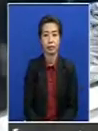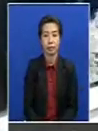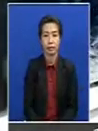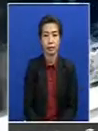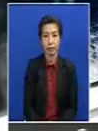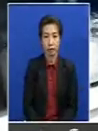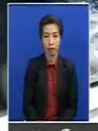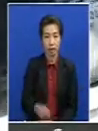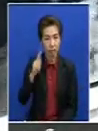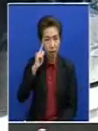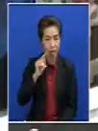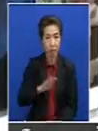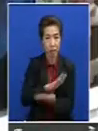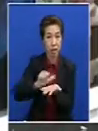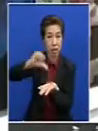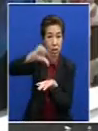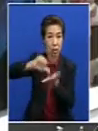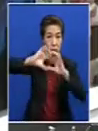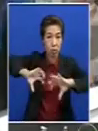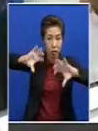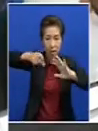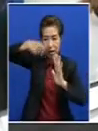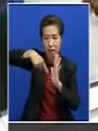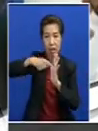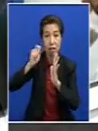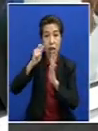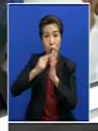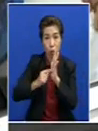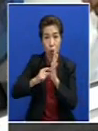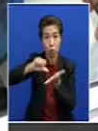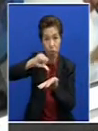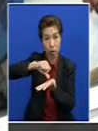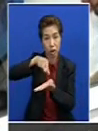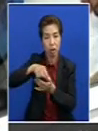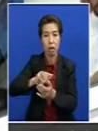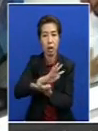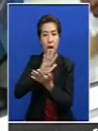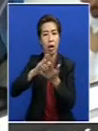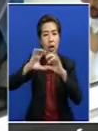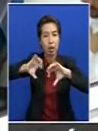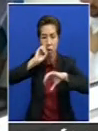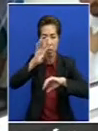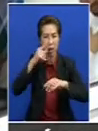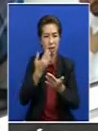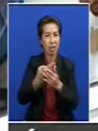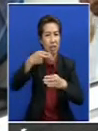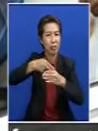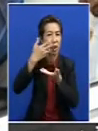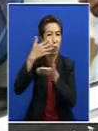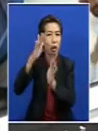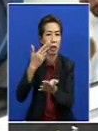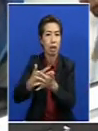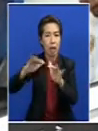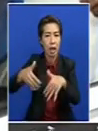ทางด้านรัฐบาลซาอุดิอาระเบียได้ประกาศแผนล่าสุดเป็นการลดการพึ่งพารายได้จากการส่งออกน้ำมันนะคะในขณะที่ต